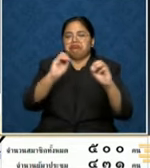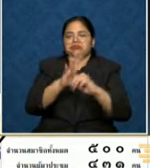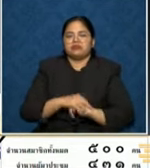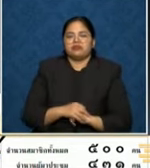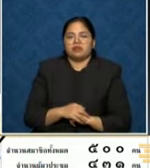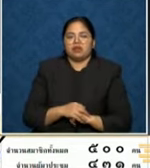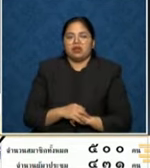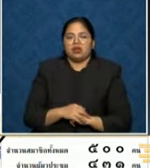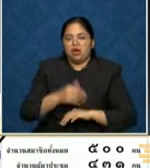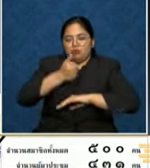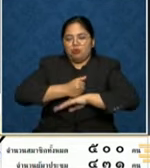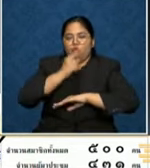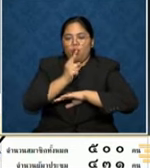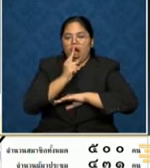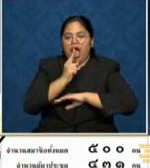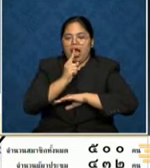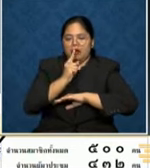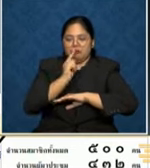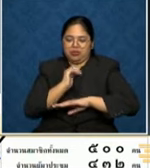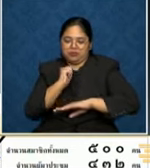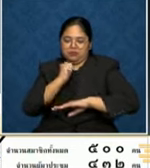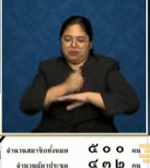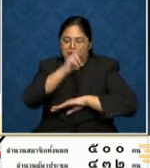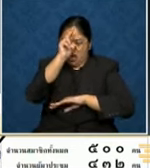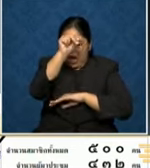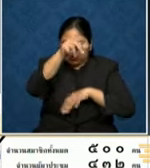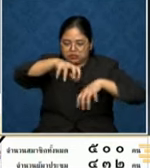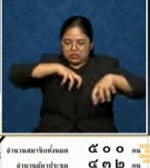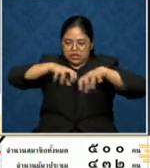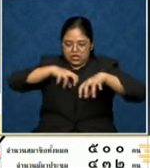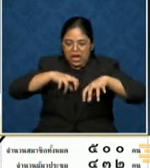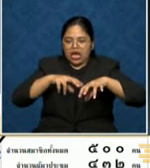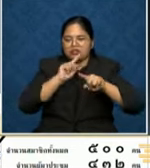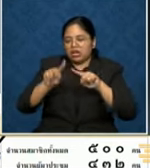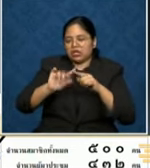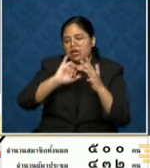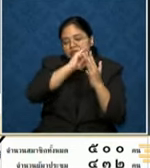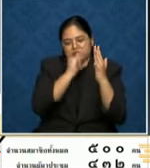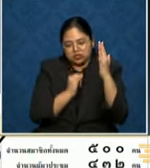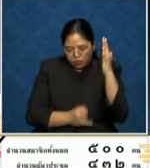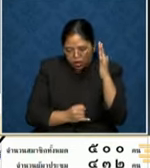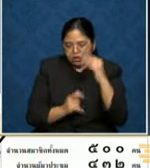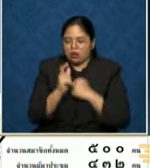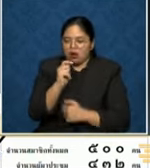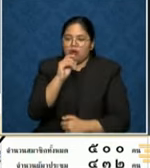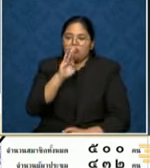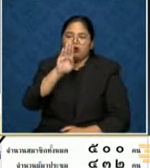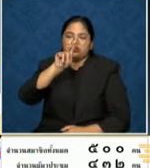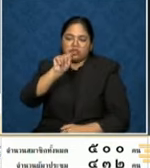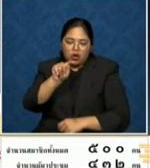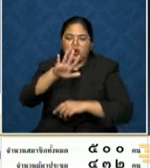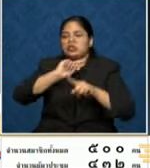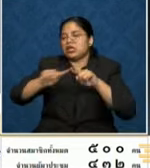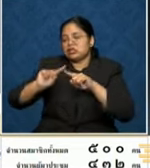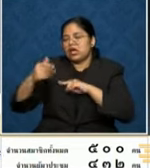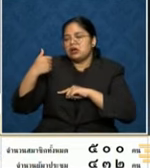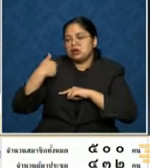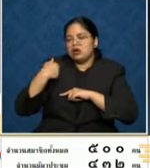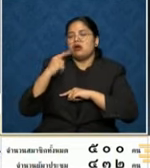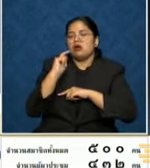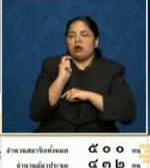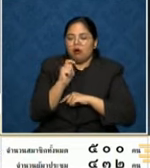ผู้ว่า CEOเพื่อสร้างประสิทธิภาพในการบริหารแต่ละจังหวัดและองค์กรปกครองส่วนท้องถิ่นให้ตอบสนองต่อความต้อง